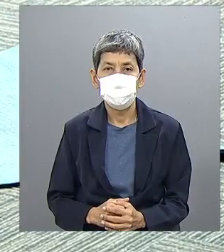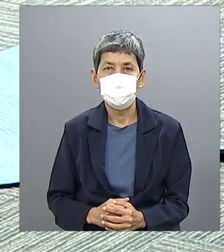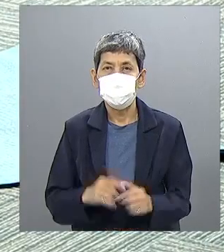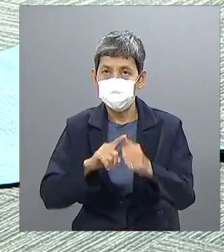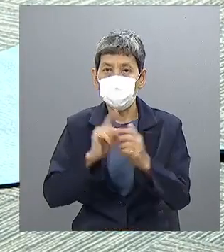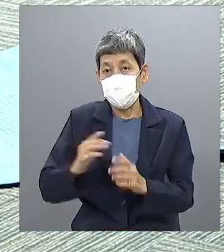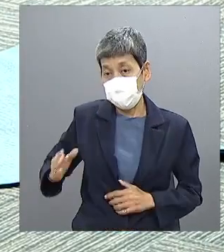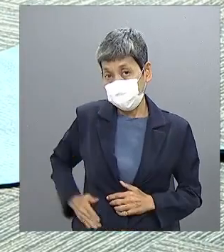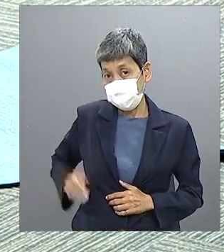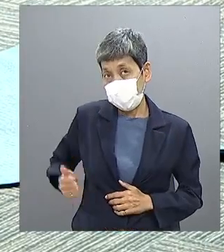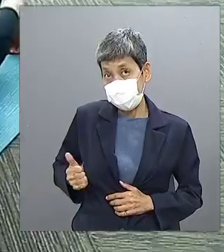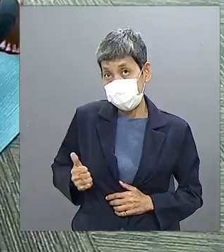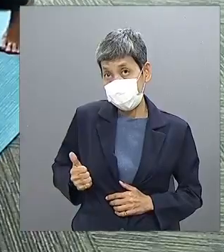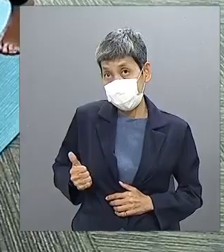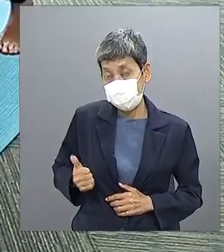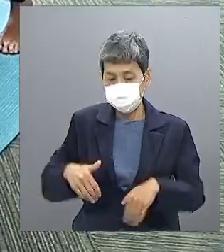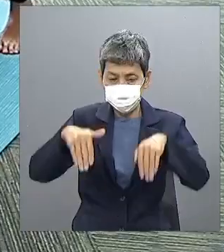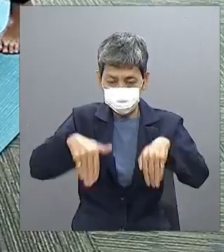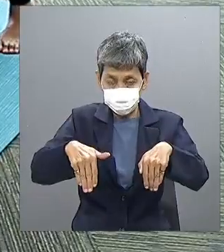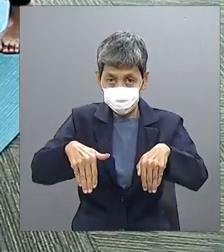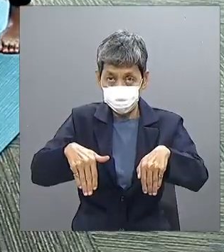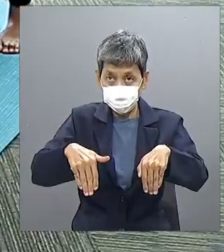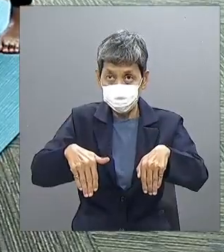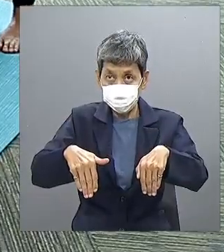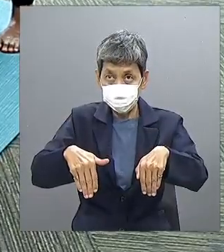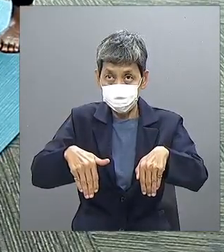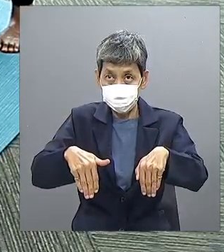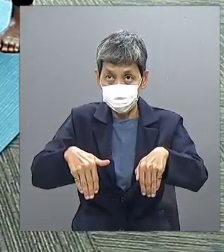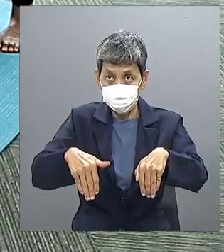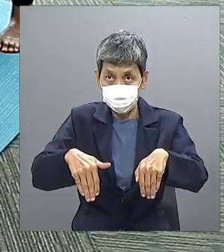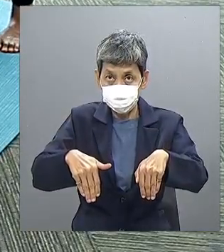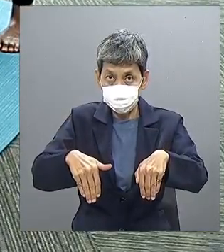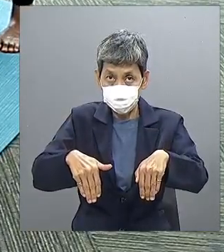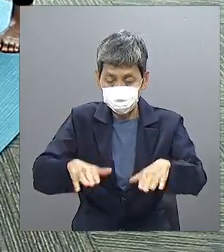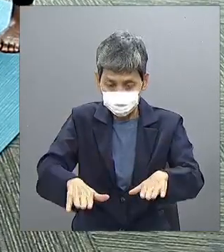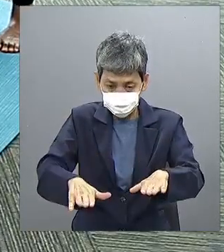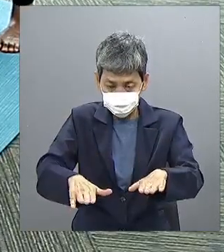ก้มค่ะตั้งปลายเท้าค่ะเรายกสะโพกค่ะรถศรีษะลง